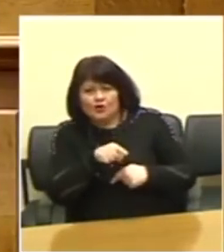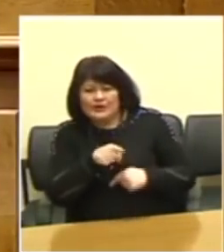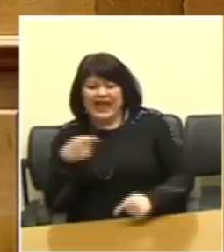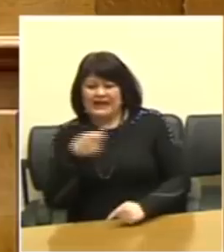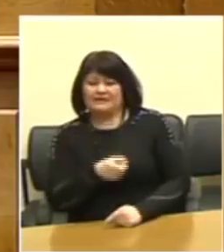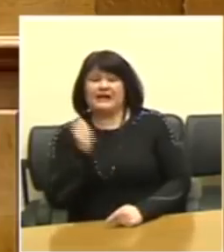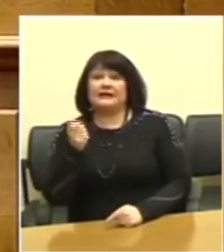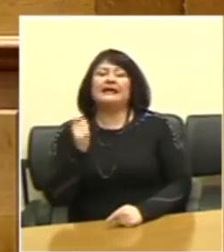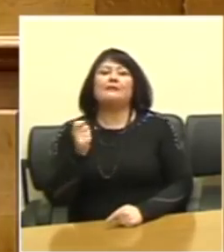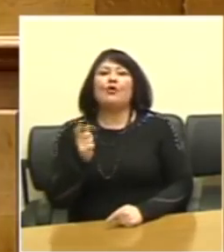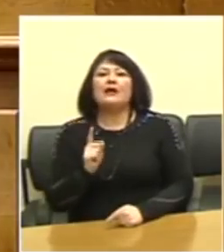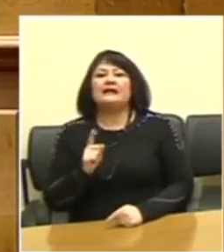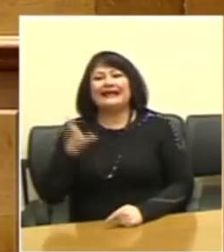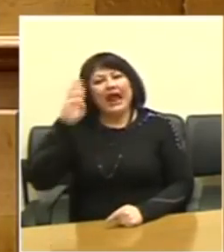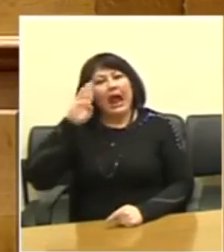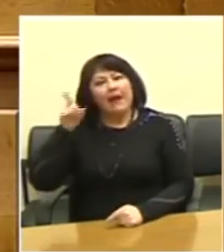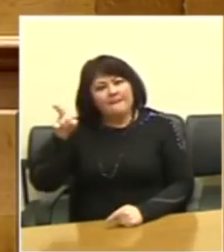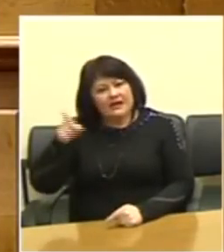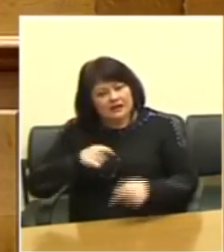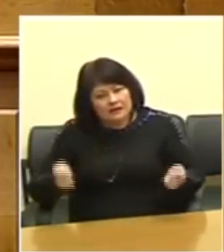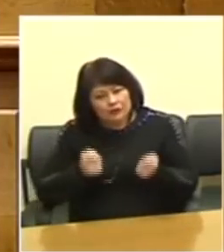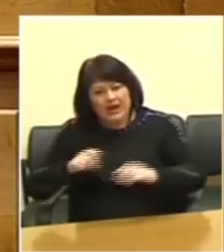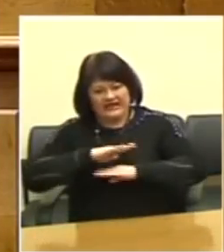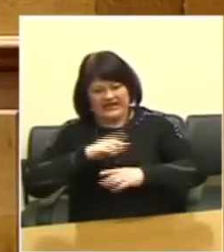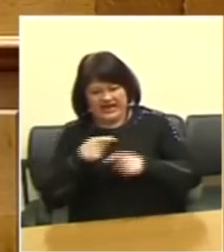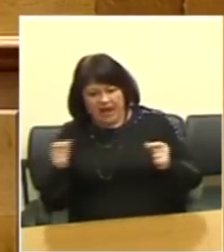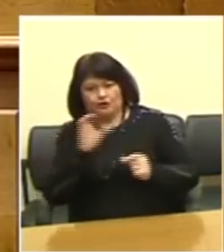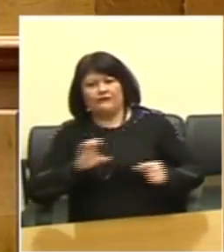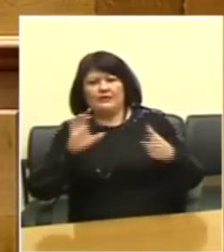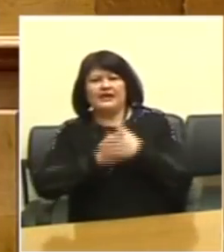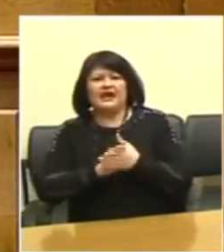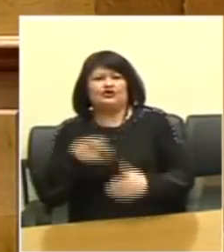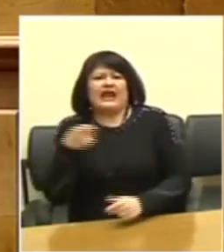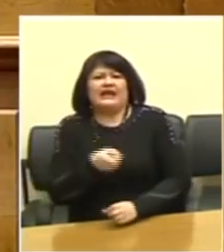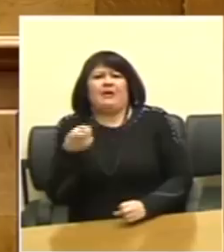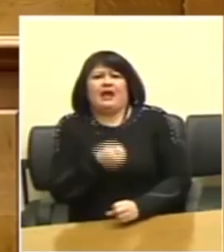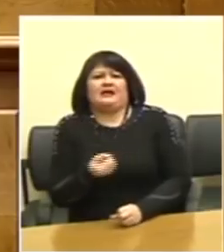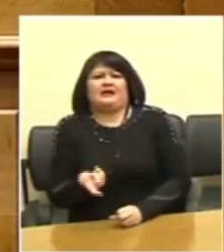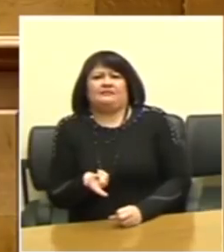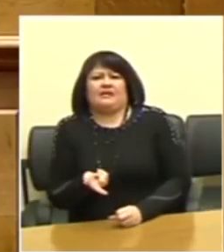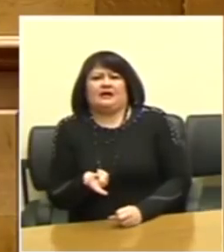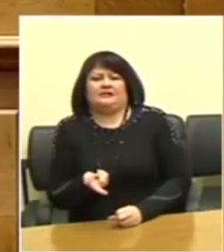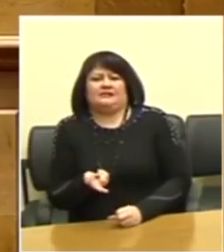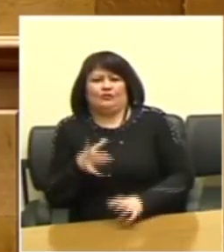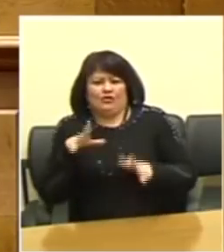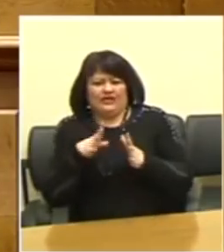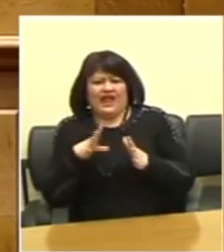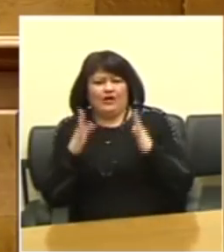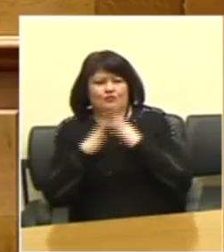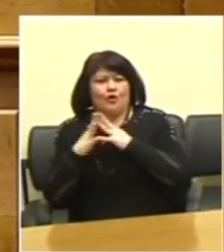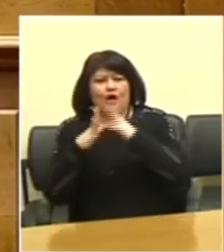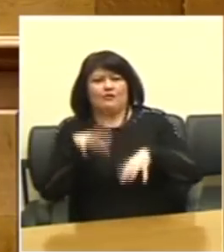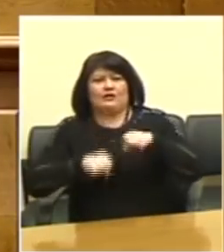πολιτική των Ηνωμένων Πολιτειών της Αμερικής, του ΝΑΤΟ, της Ευρωπαϊκής Ένωσης, άλλων ιμπεριαλιστικών οργανισμών στην